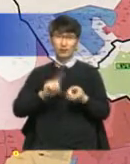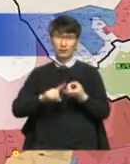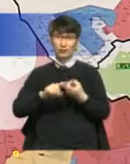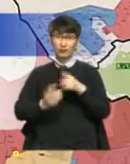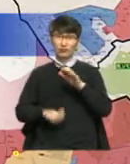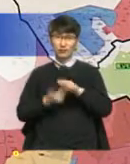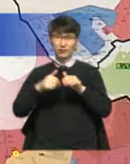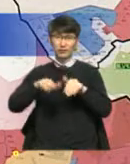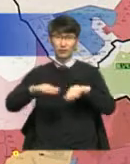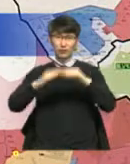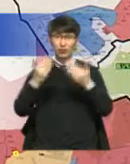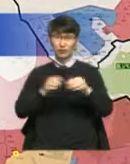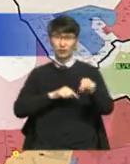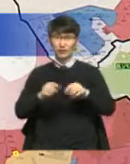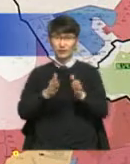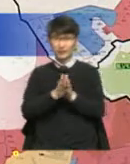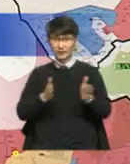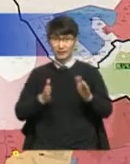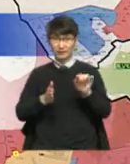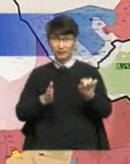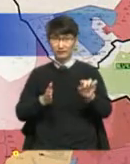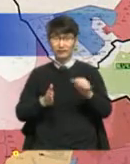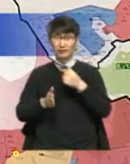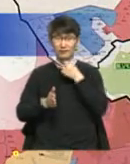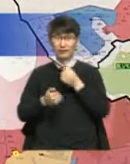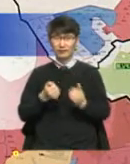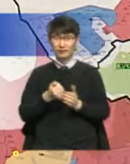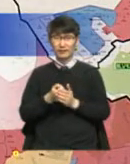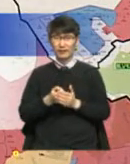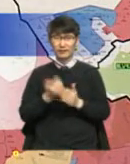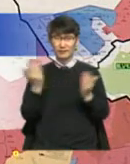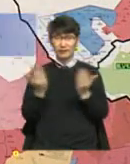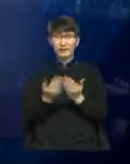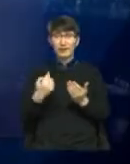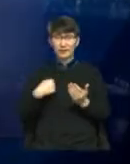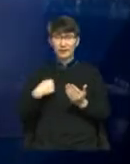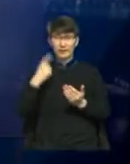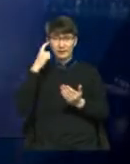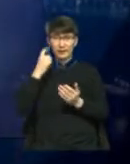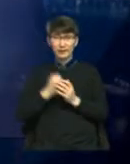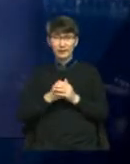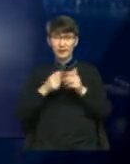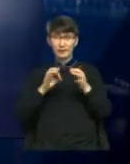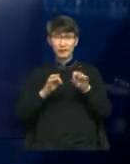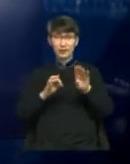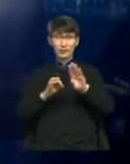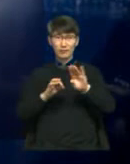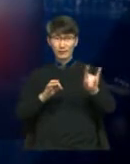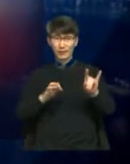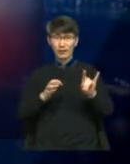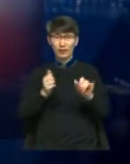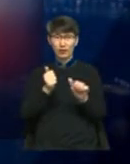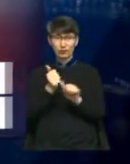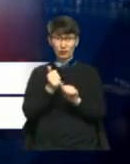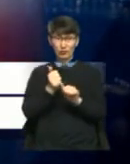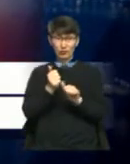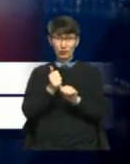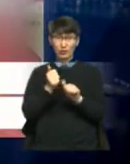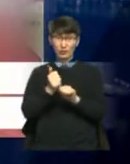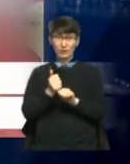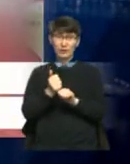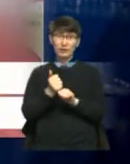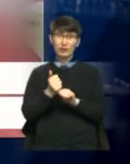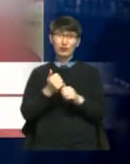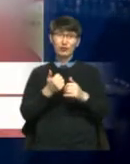우리 모두의 정치를 시작할 시점이 아닌가 라는 점에서 아 책임자가 아닌가 김영배 후보의 이야기는 딜 i've 서울 경기 케이블